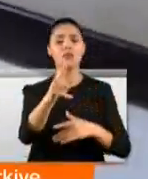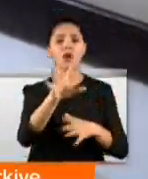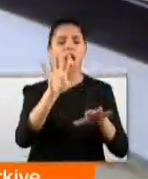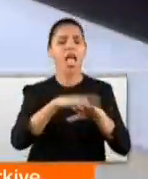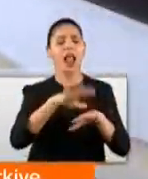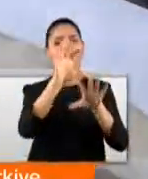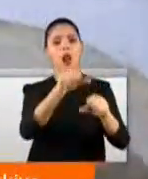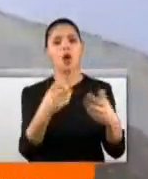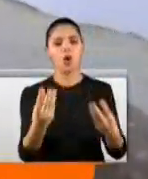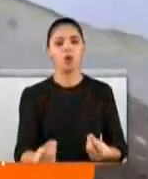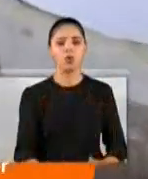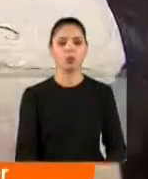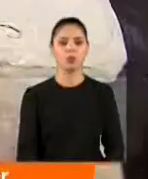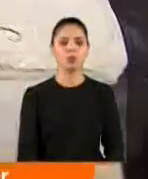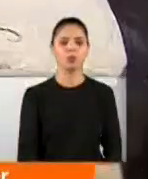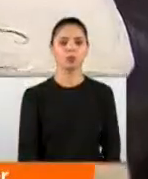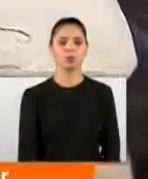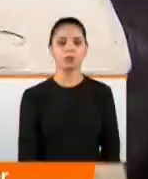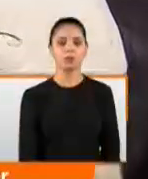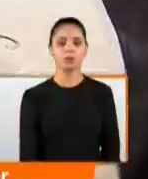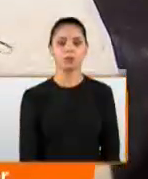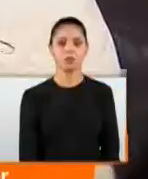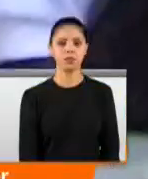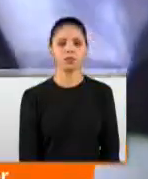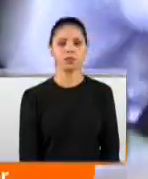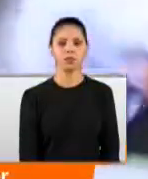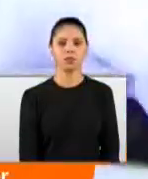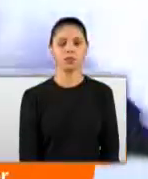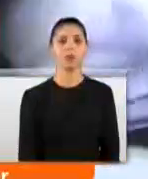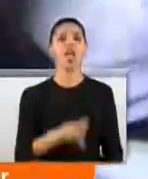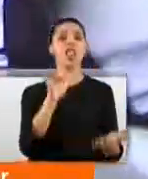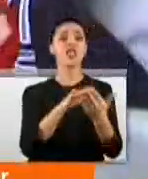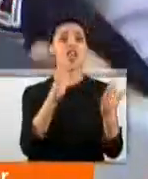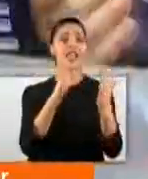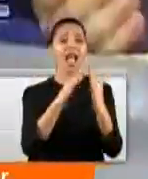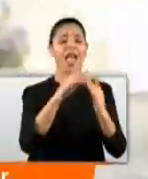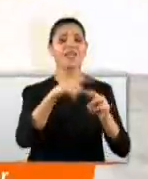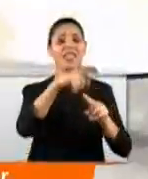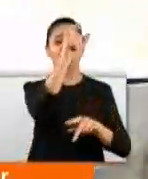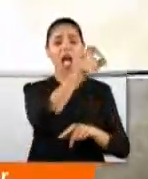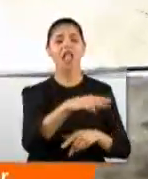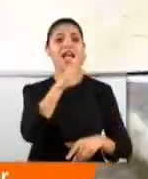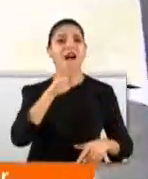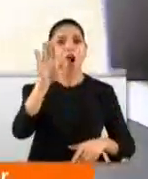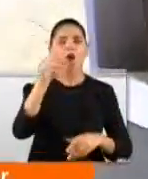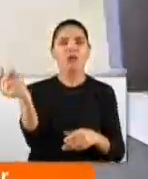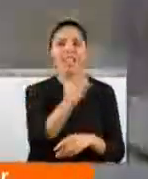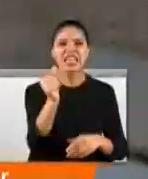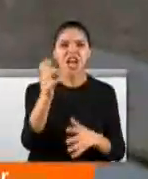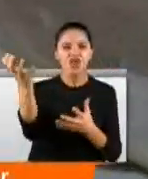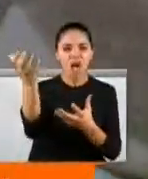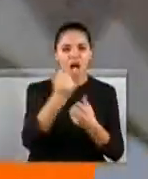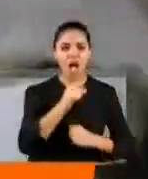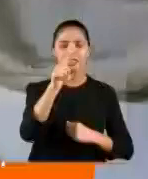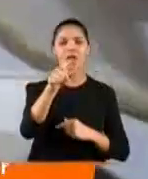yıl. Evet. Bak hiçbir değişikliğe uğramamış. Cezaevindeki Oktar'ın yurt dışından kaçak yollarla getirttiği